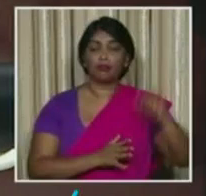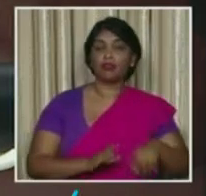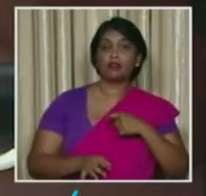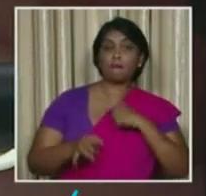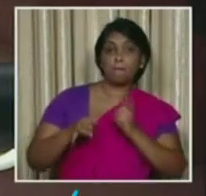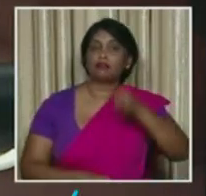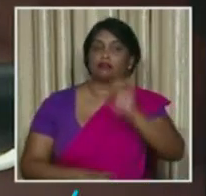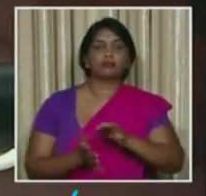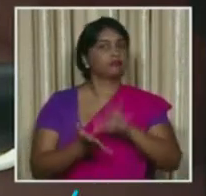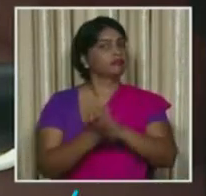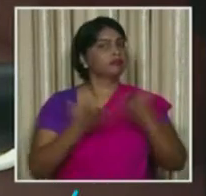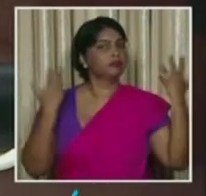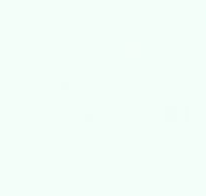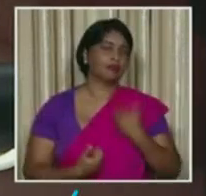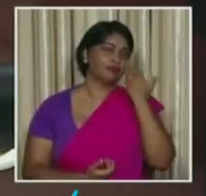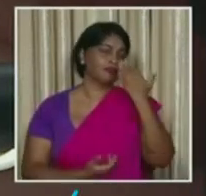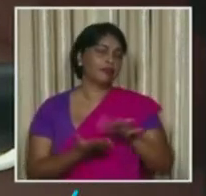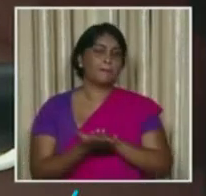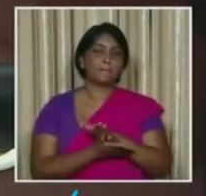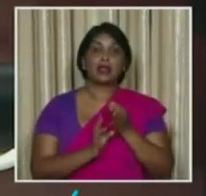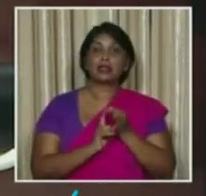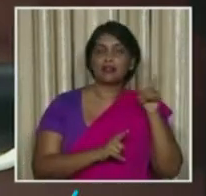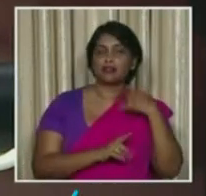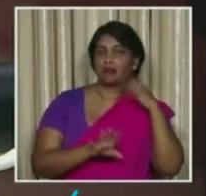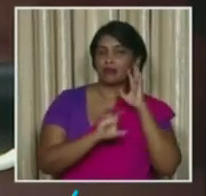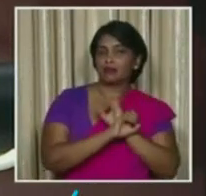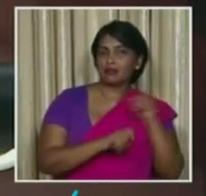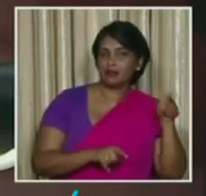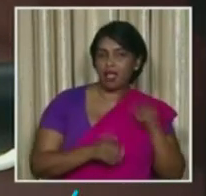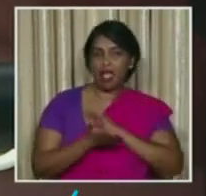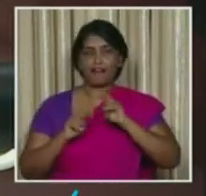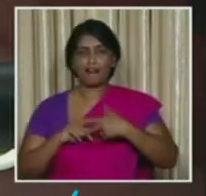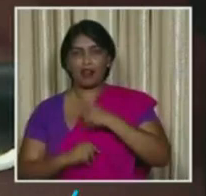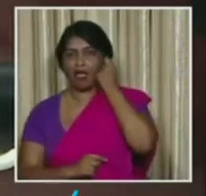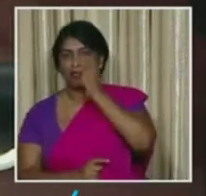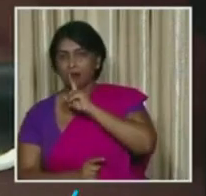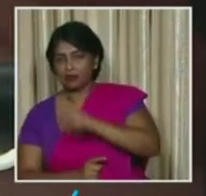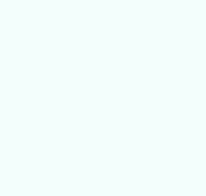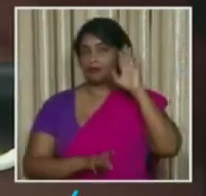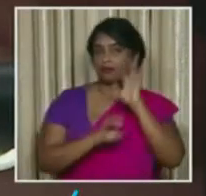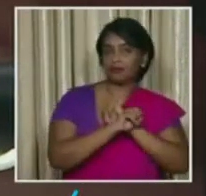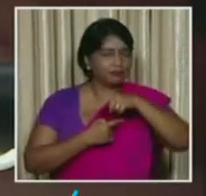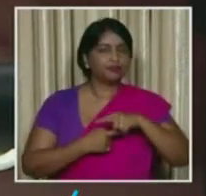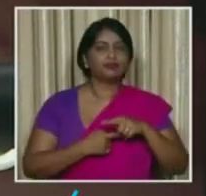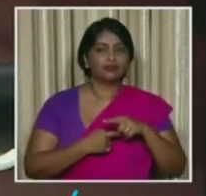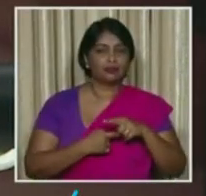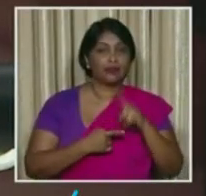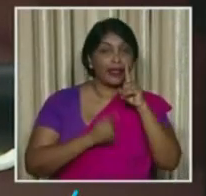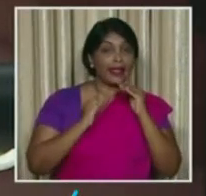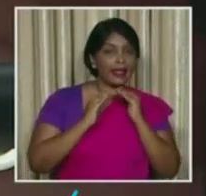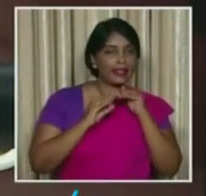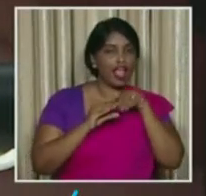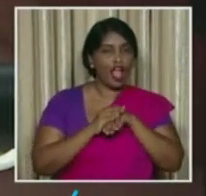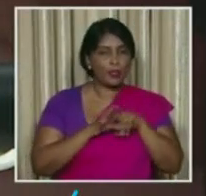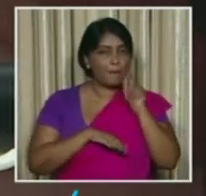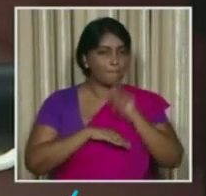ප්‍රශ්න පිළිබඳ නියෝගයක් ලබා දෙනවා ඒකට හරි පැහැදිලි මොකද්ද ජනාධිපතිවරයාගේ ප්‍රකාශය හරින් ප්‍රනාන්දුගේ මතු කිරීම ඔබතුමාගේ ප්‍රකාශය මේවා එක් මාලිගාවක සිද්ධ